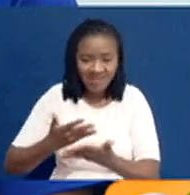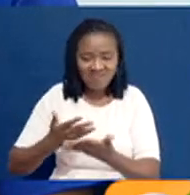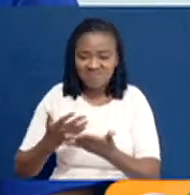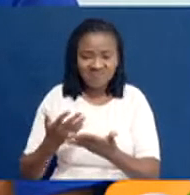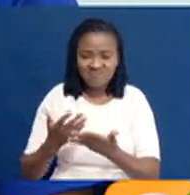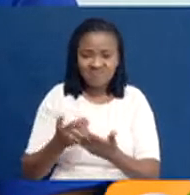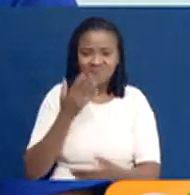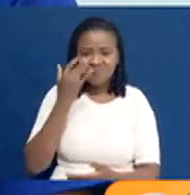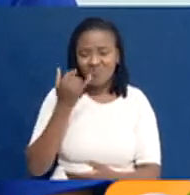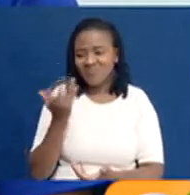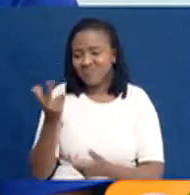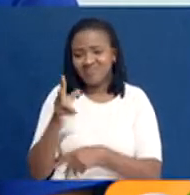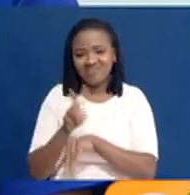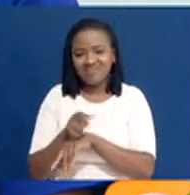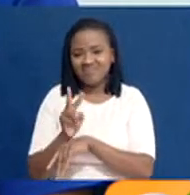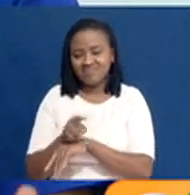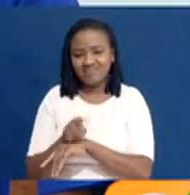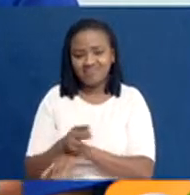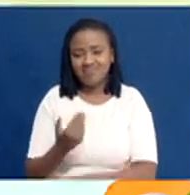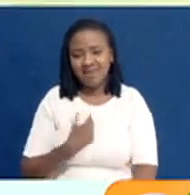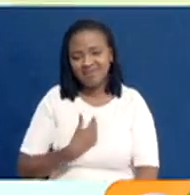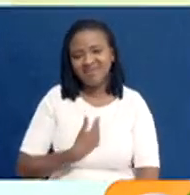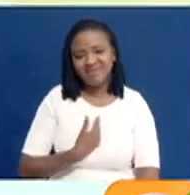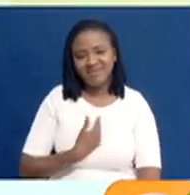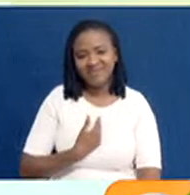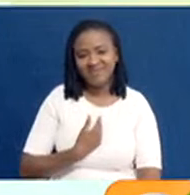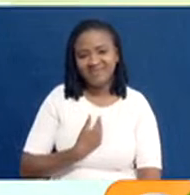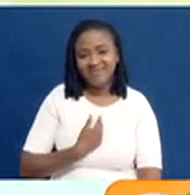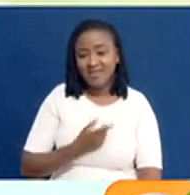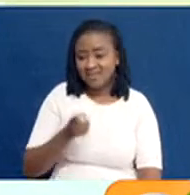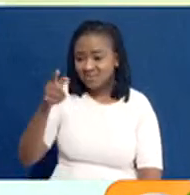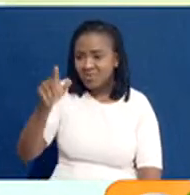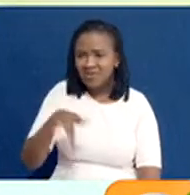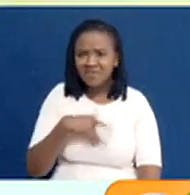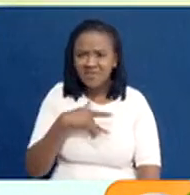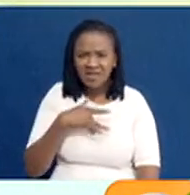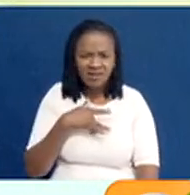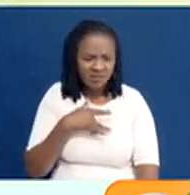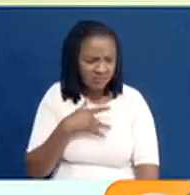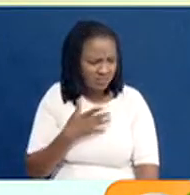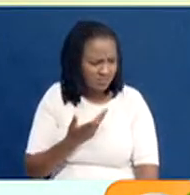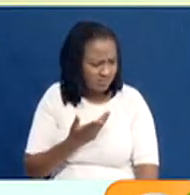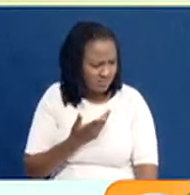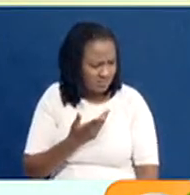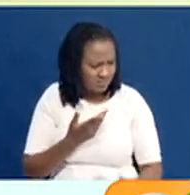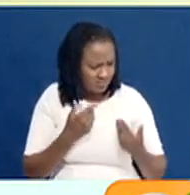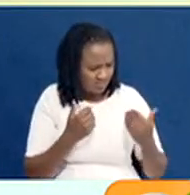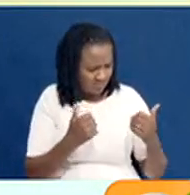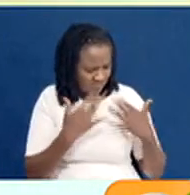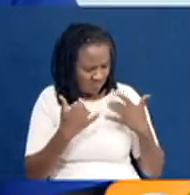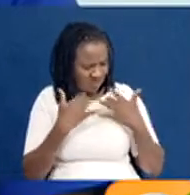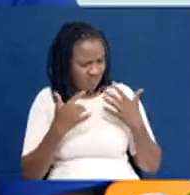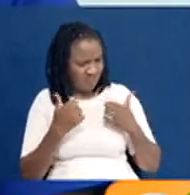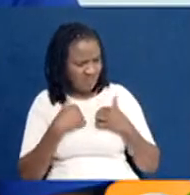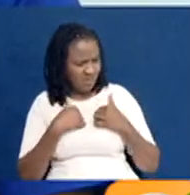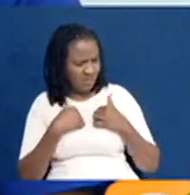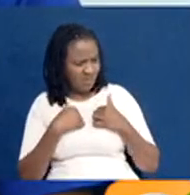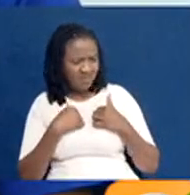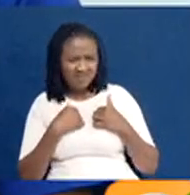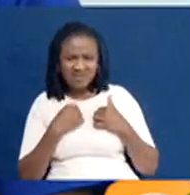Sababu ya unyanyapaa. Na hiyo inafanya aliathirika kuwa kujihisi vibaya sana. Ndio maana tunaelimisha jamii